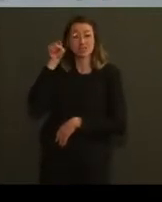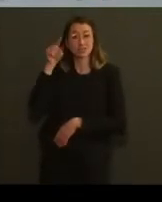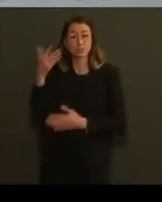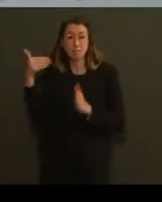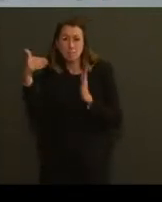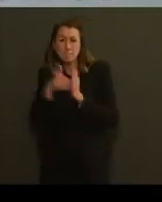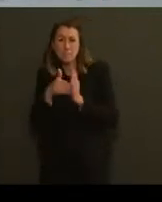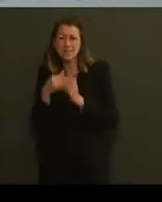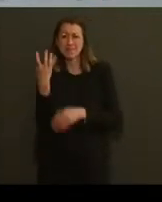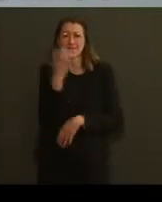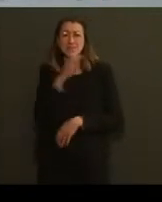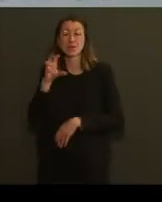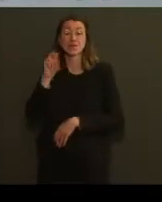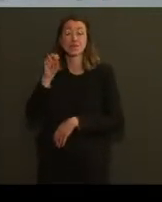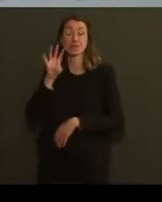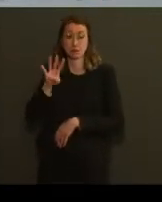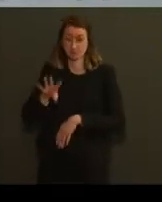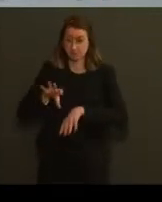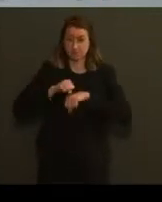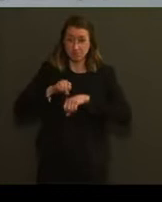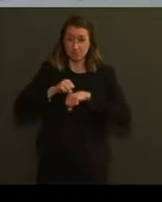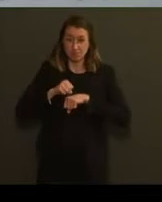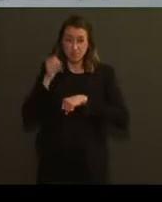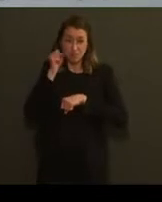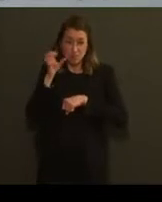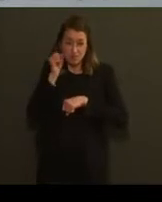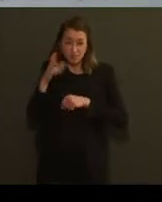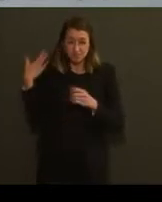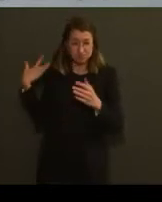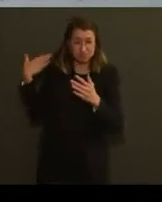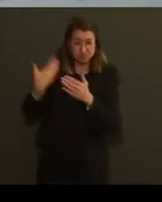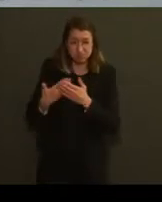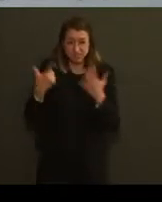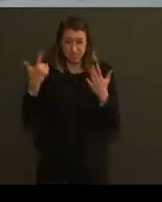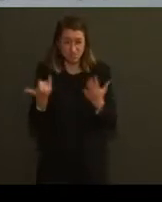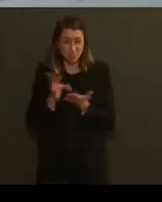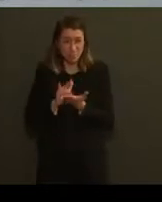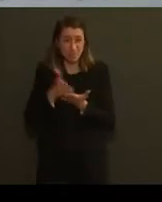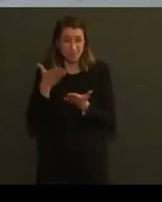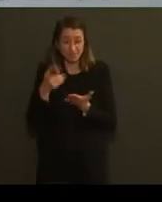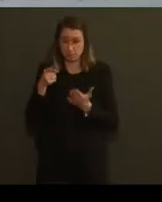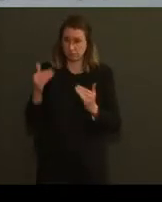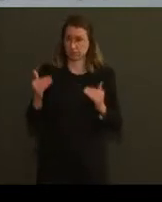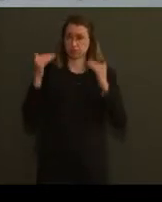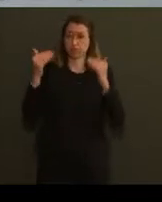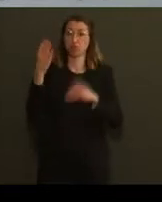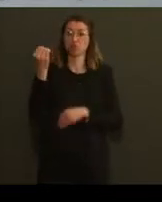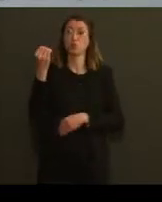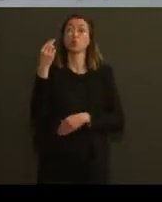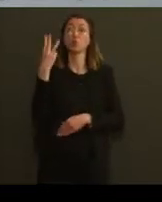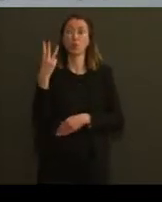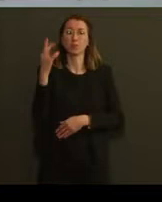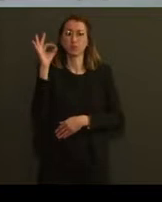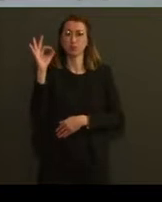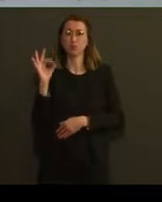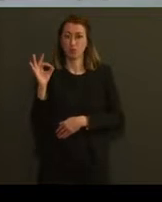1424 nouveaux cas par jour durant les 7 derniers jours, ce qui est une augmentation de 93% par rapport à la semaine précédente. Très